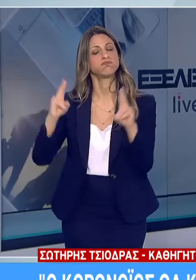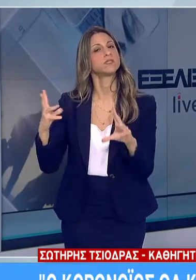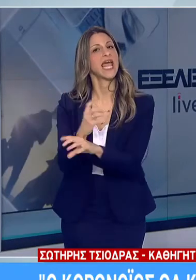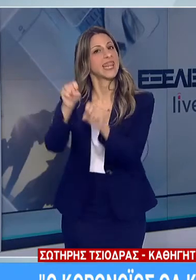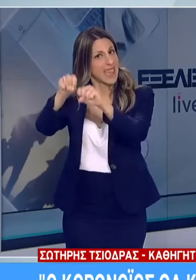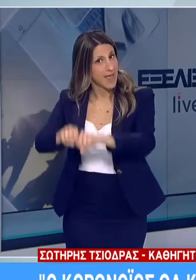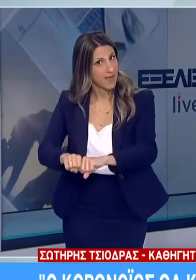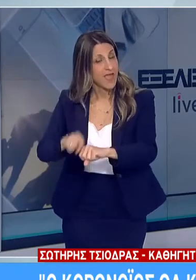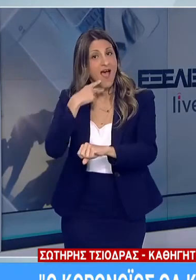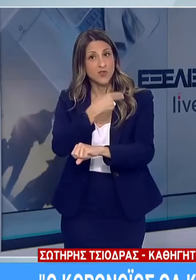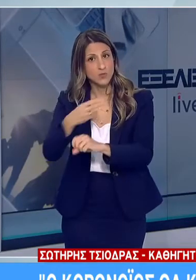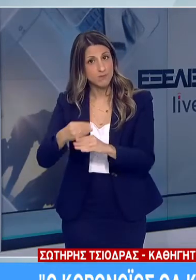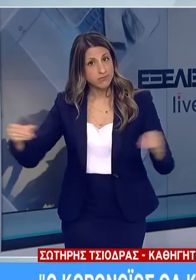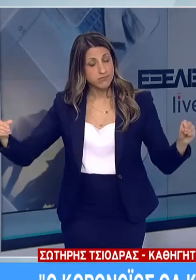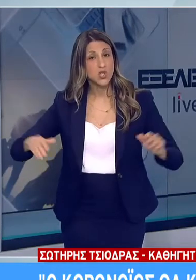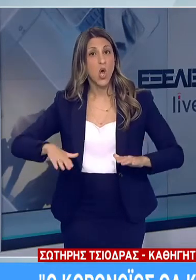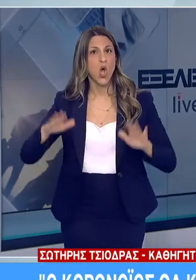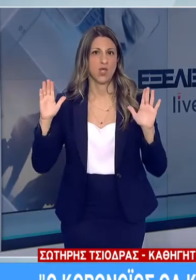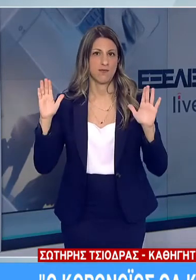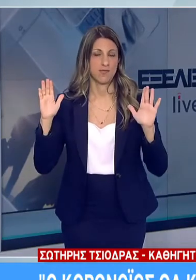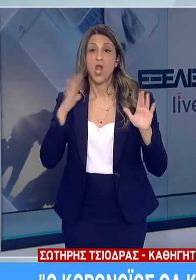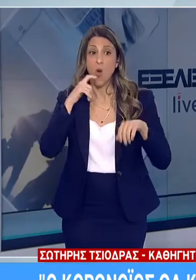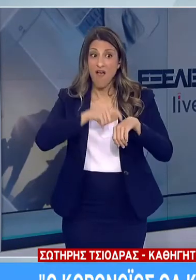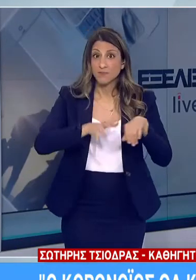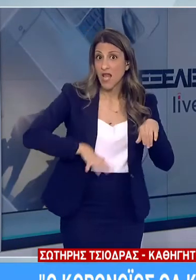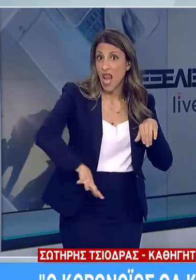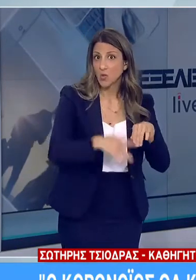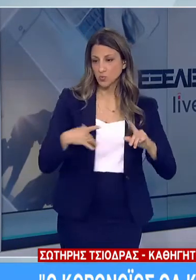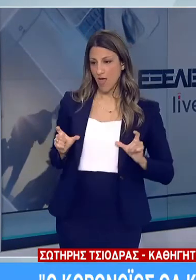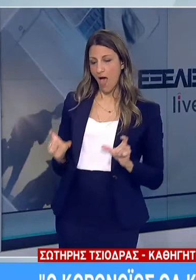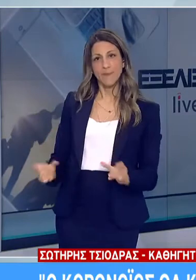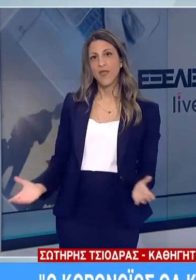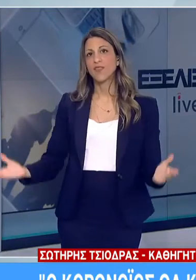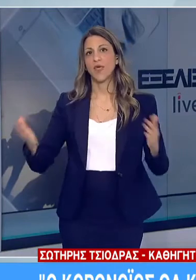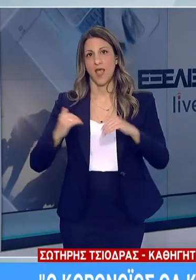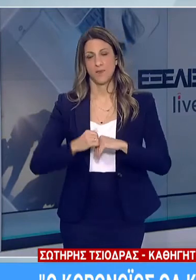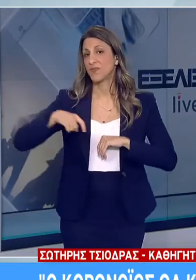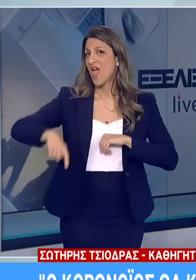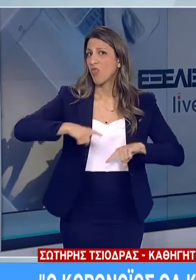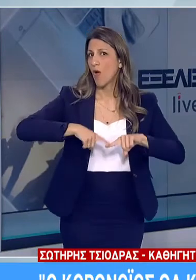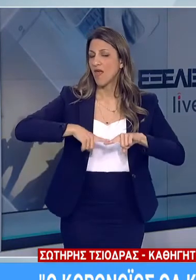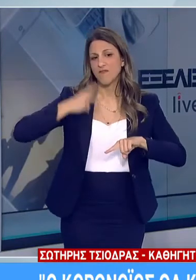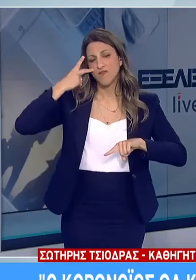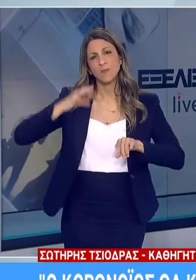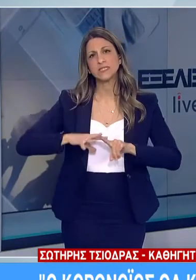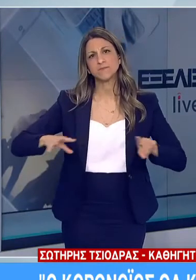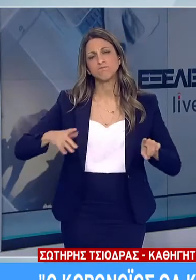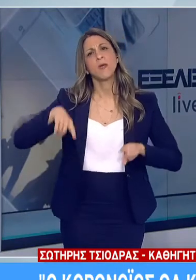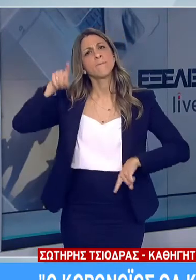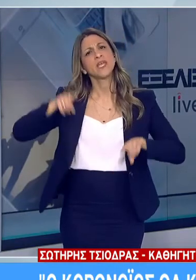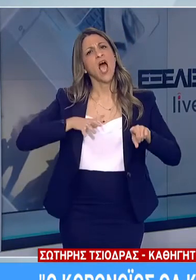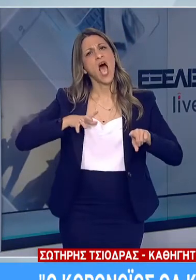όμως ταυτόχρονα δεν συνοδεύεται από σημαντικά ποσοστά ανοσίας. Στην πατρίδα μας εκτιμάται με τα έως τώρα δεδομένα πως μικρός